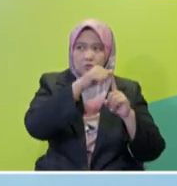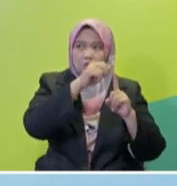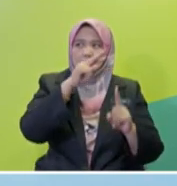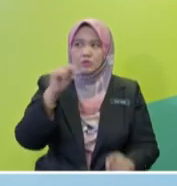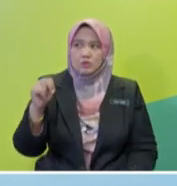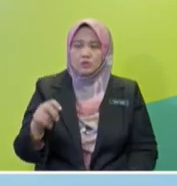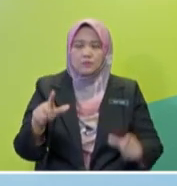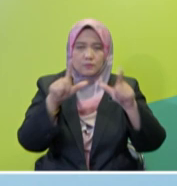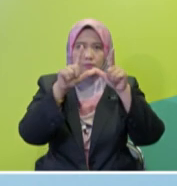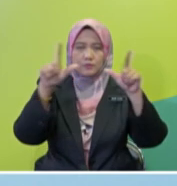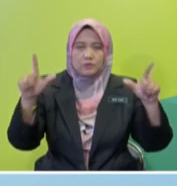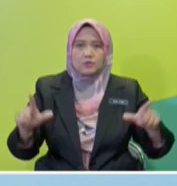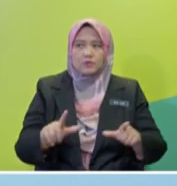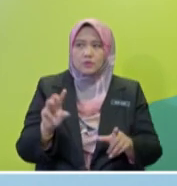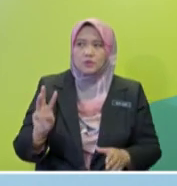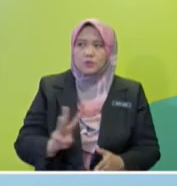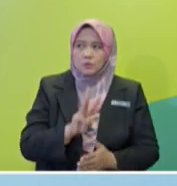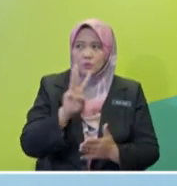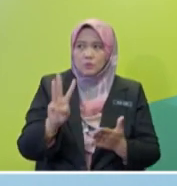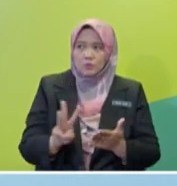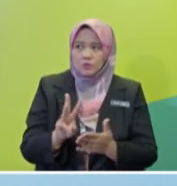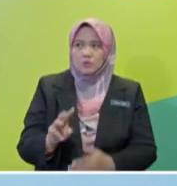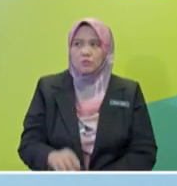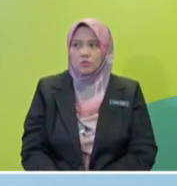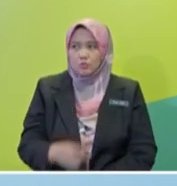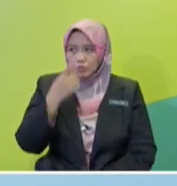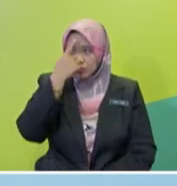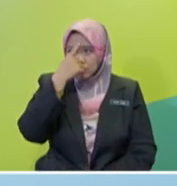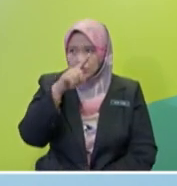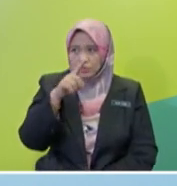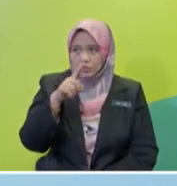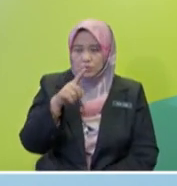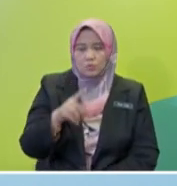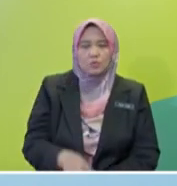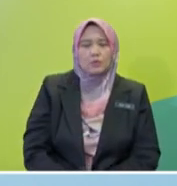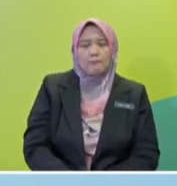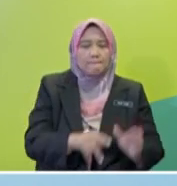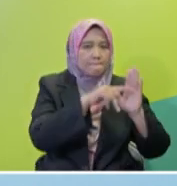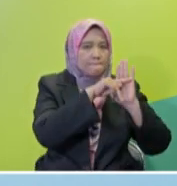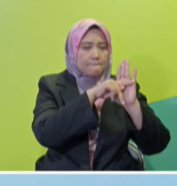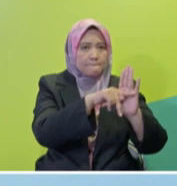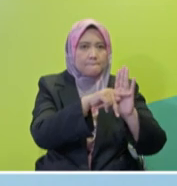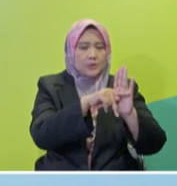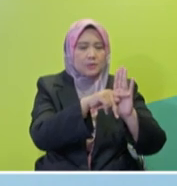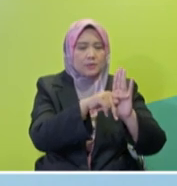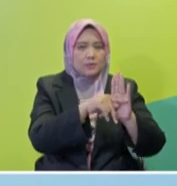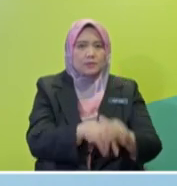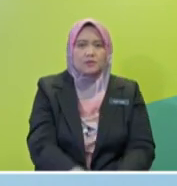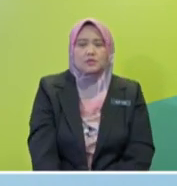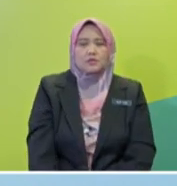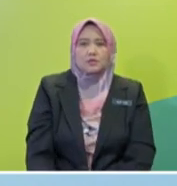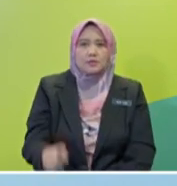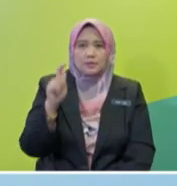Supaya memaparkan teks dengan size tertentu jadi kita ada 6